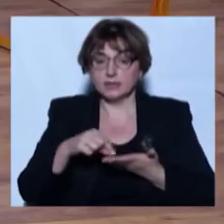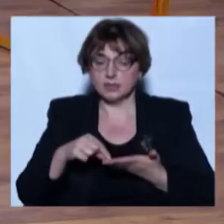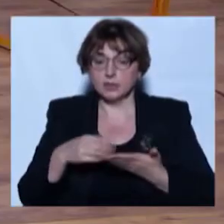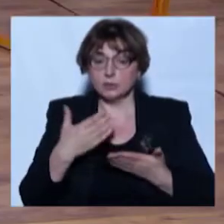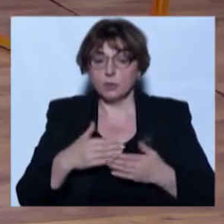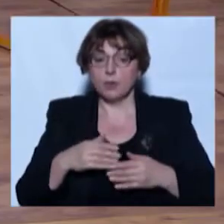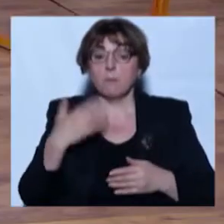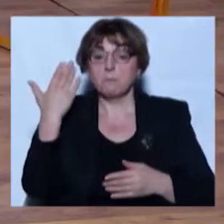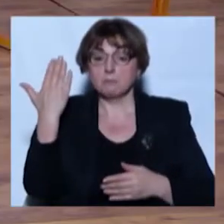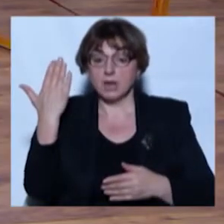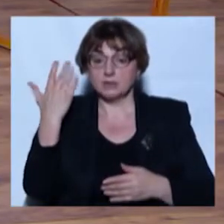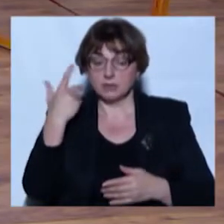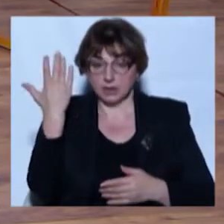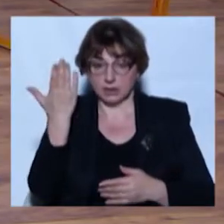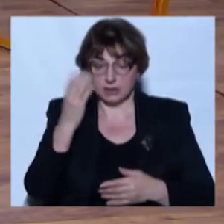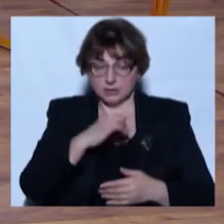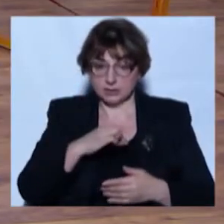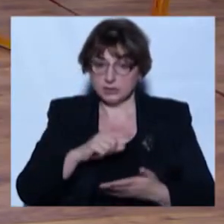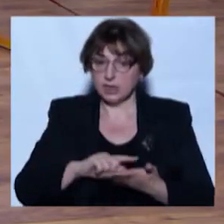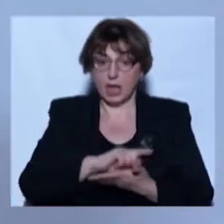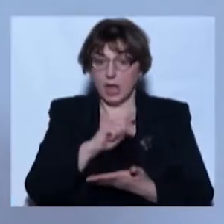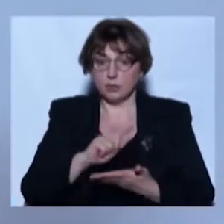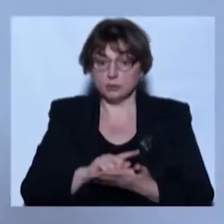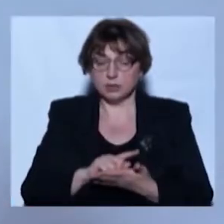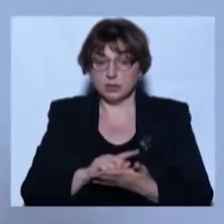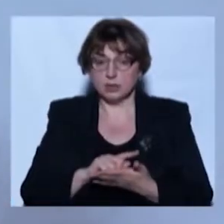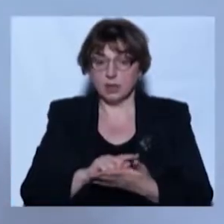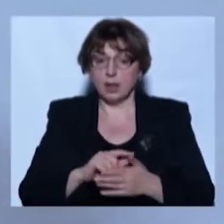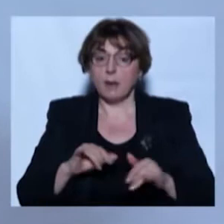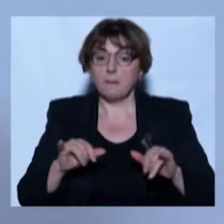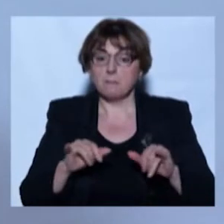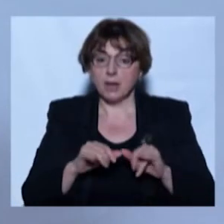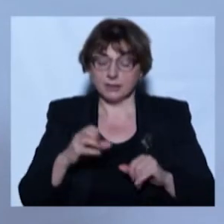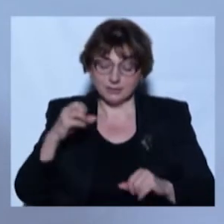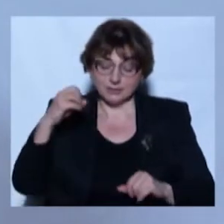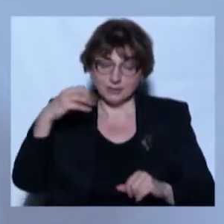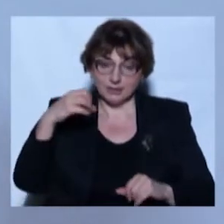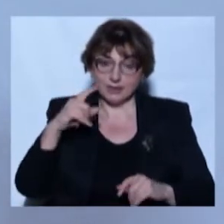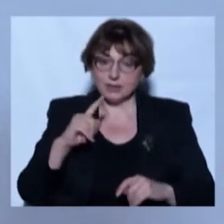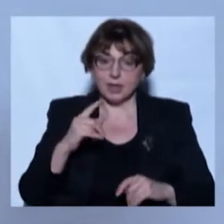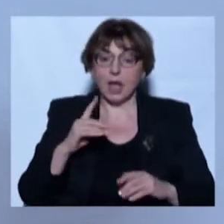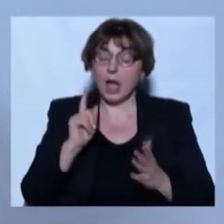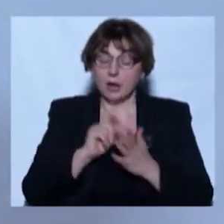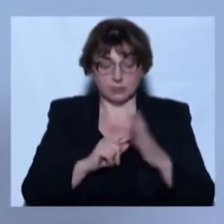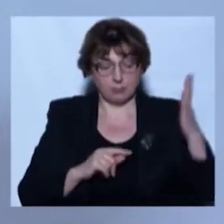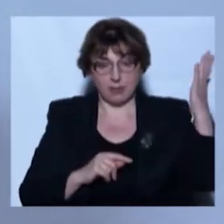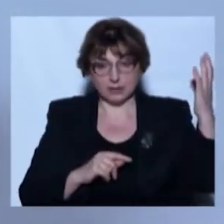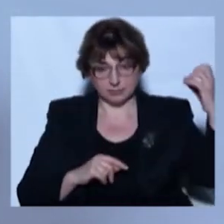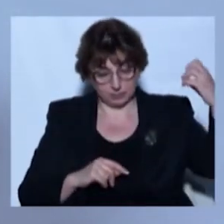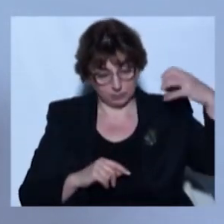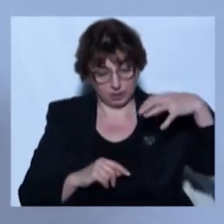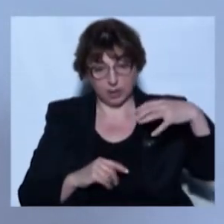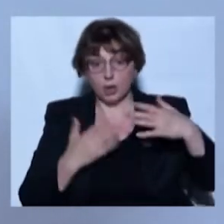կույն մարջույնախելիտ ծերտ, այուցի լեպլատ մագիտի սանատի մարցխենամ խրիդան ունդա անատեպտես,